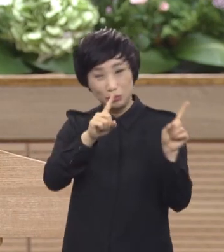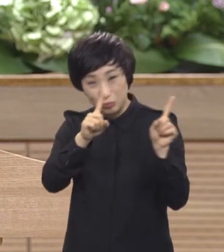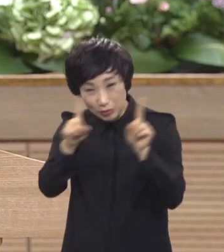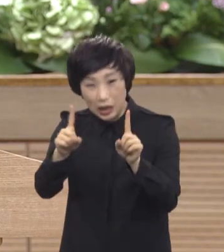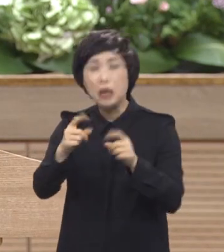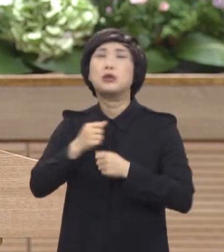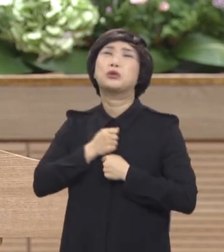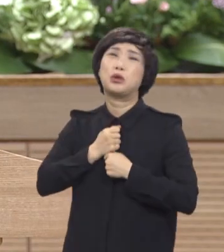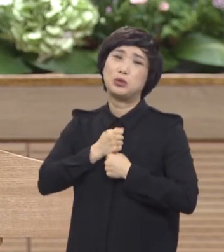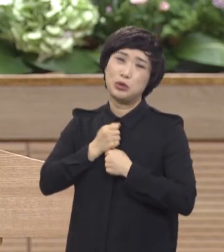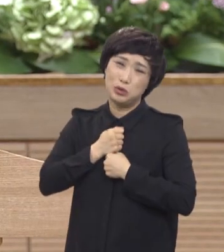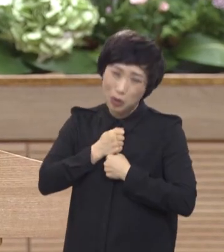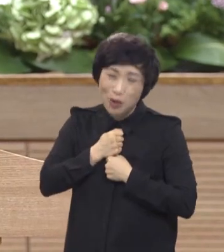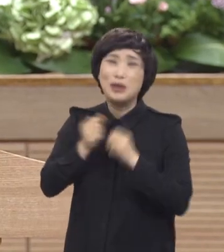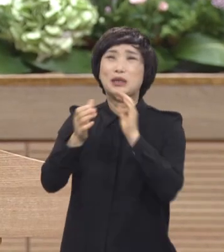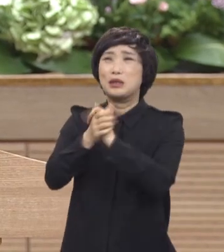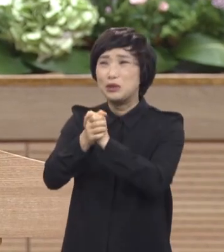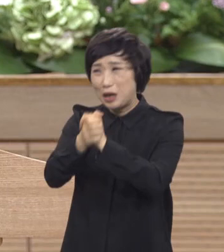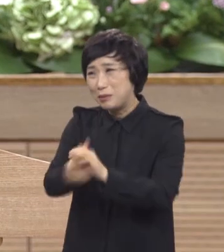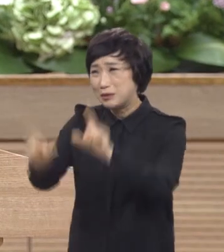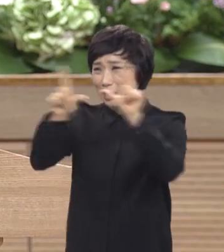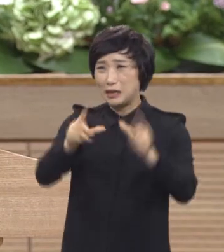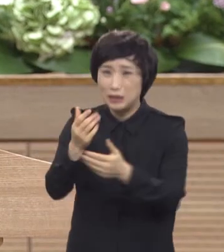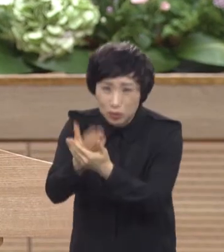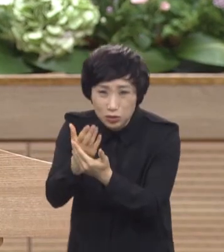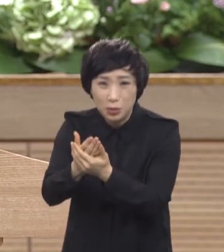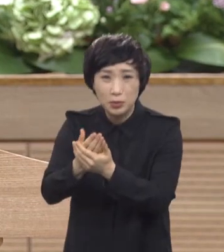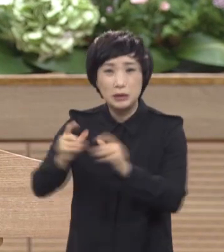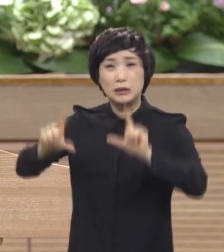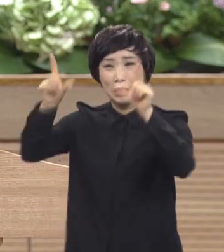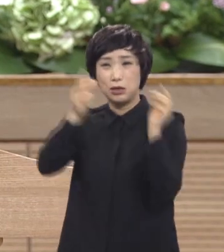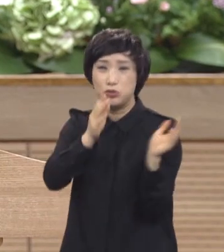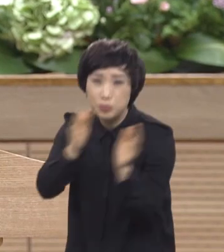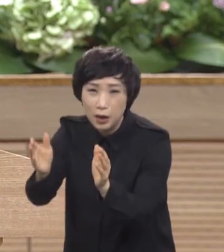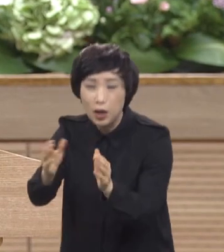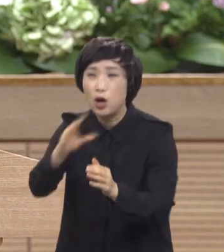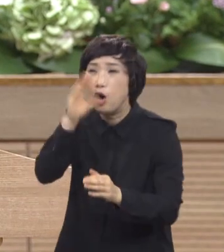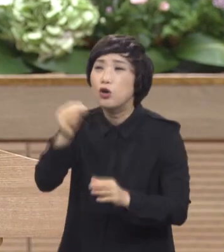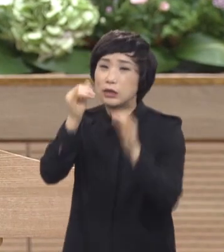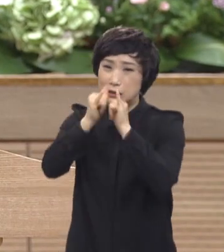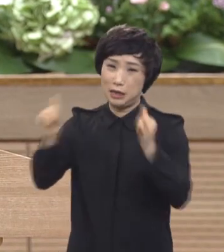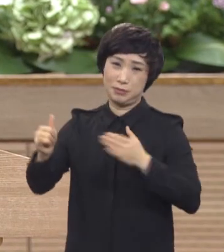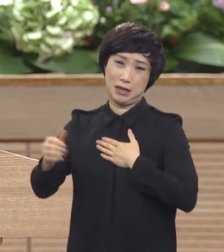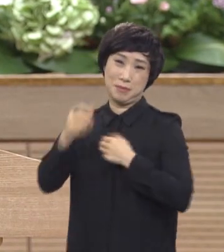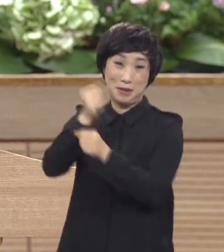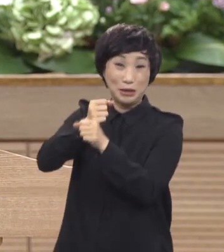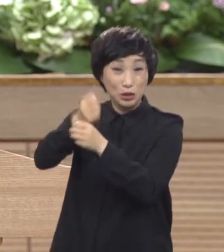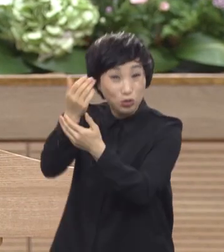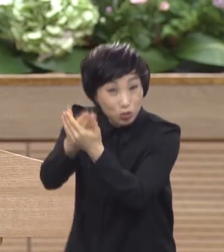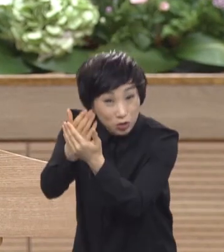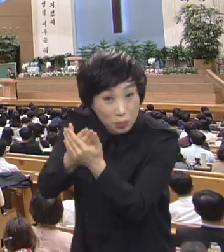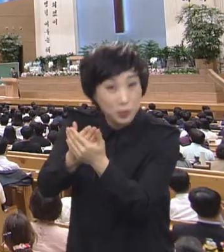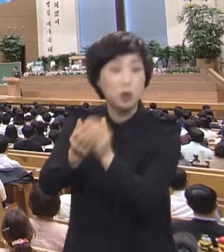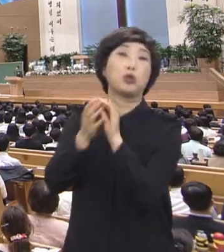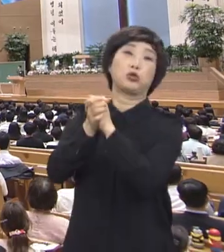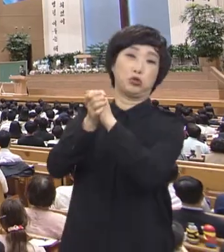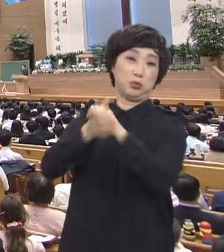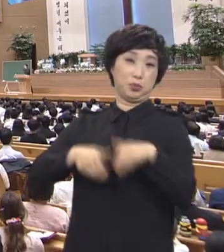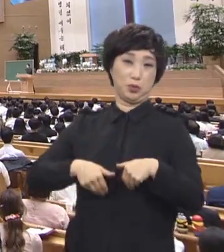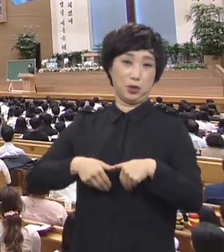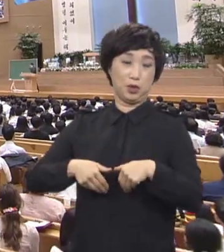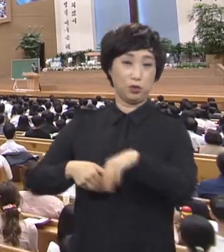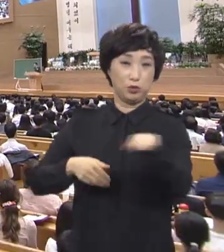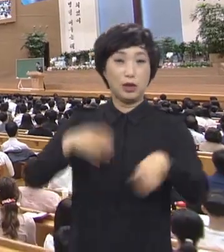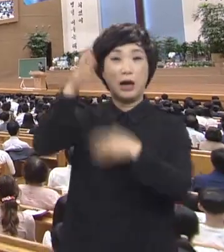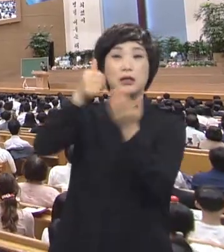근신해서 기도하게 하소서 그날을 준비하여 고룩한자가 되게 도와주시옵소서 우리는